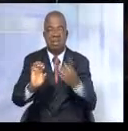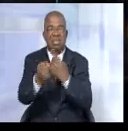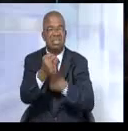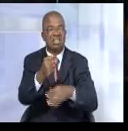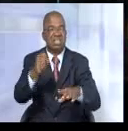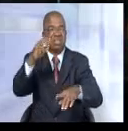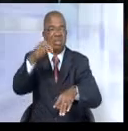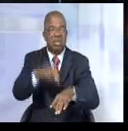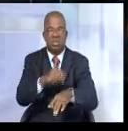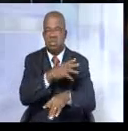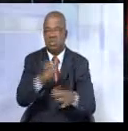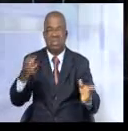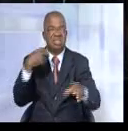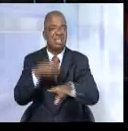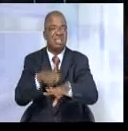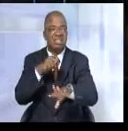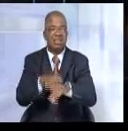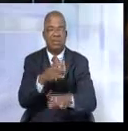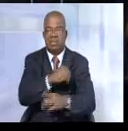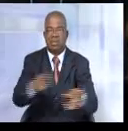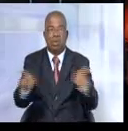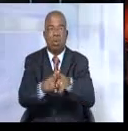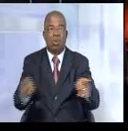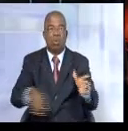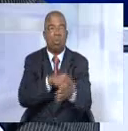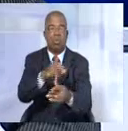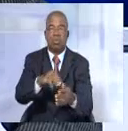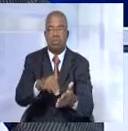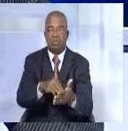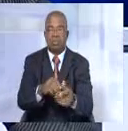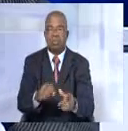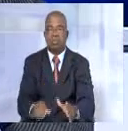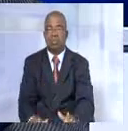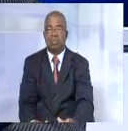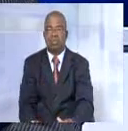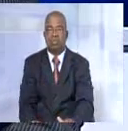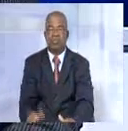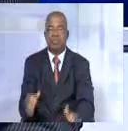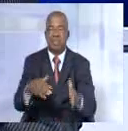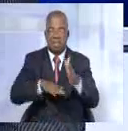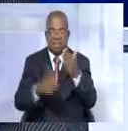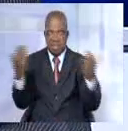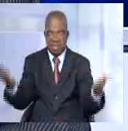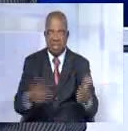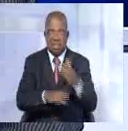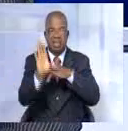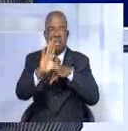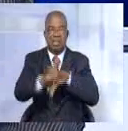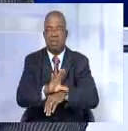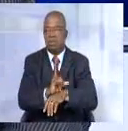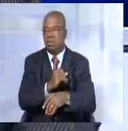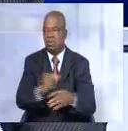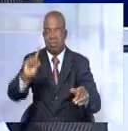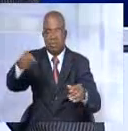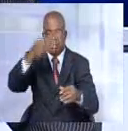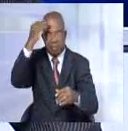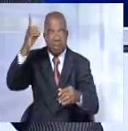intérieure difficile comme en Centrafrique. Ici en Côte d'Ivoire, le Premier ministre